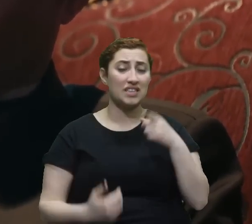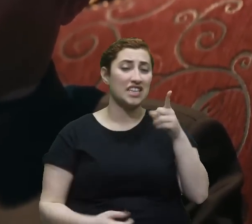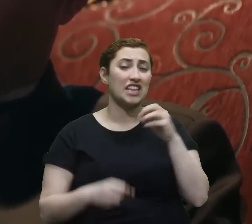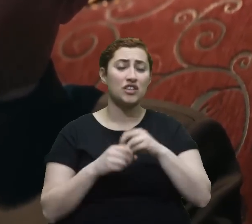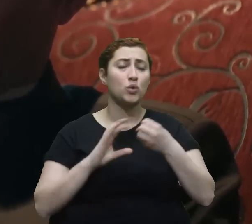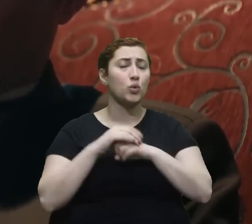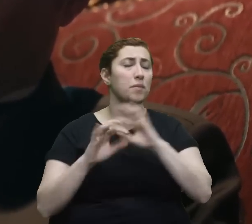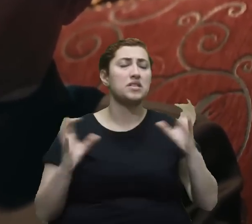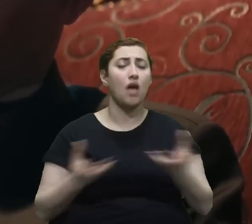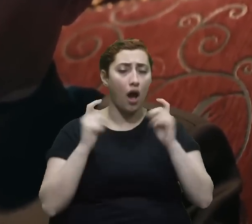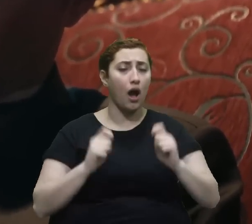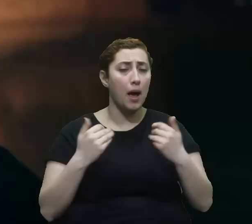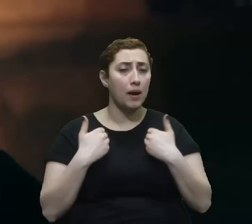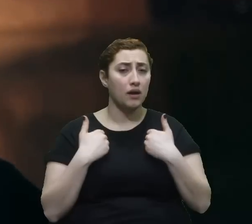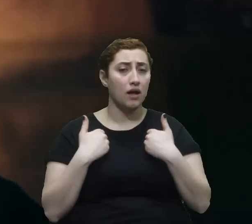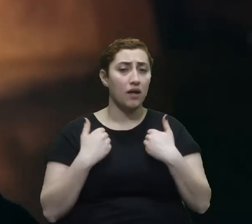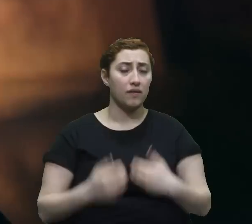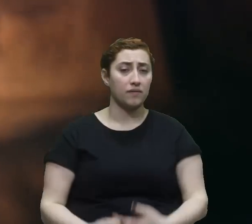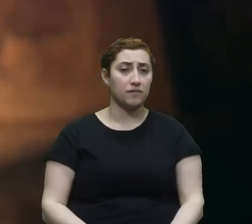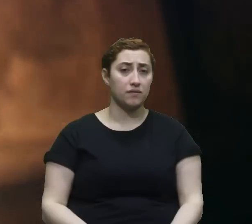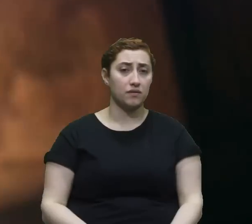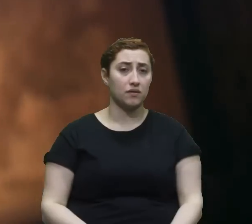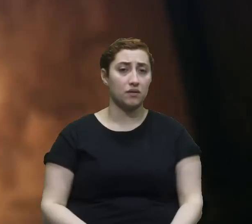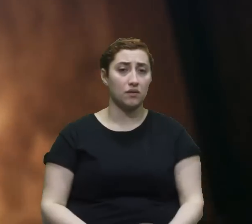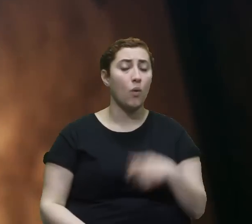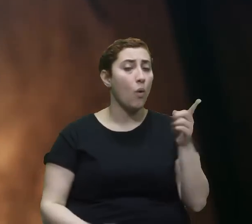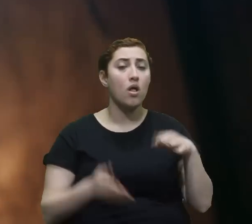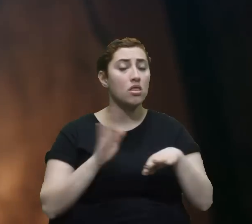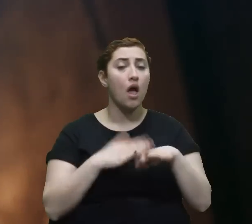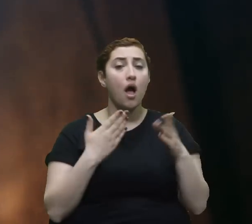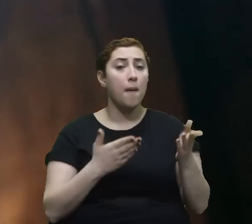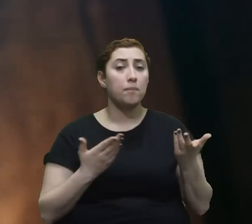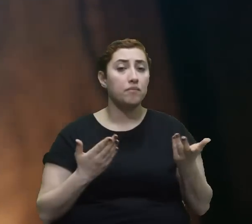senin için dünyayı yakacakken o ne yaptı?